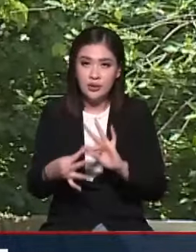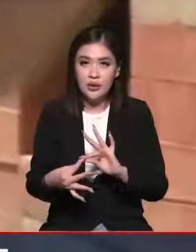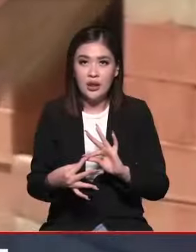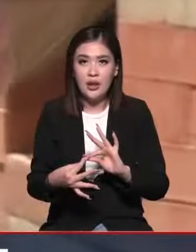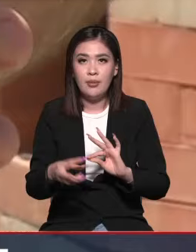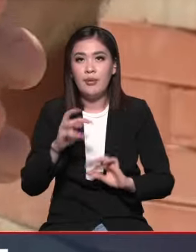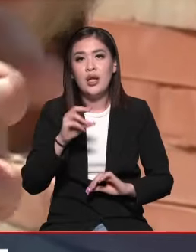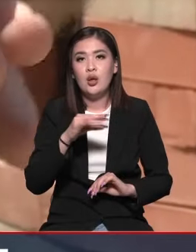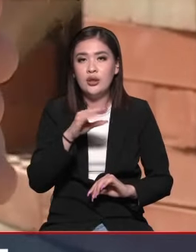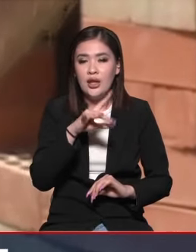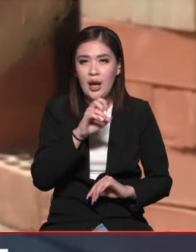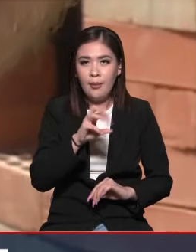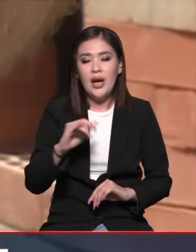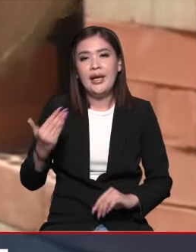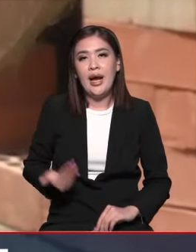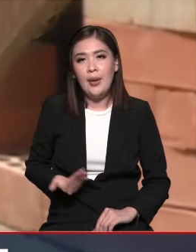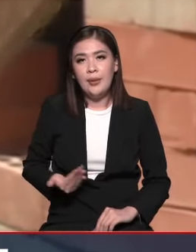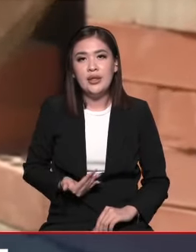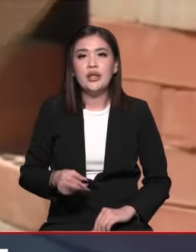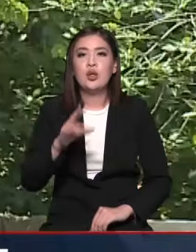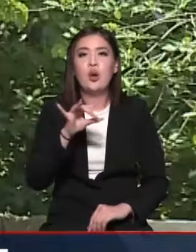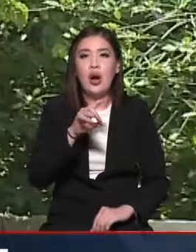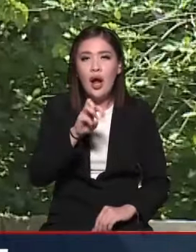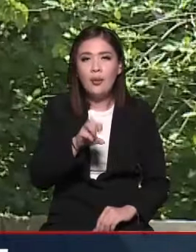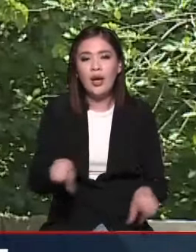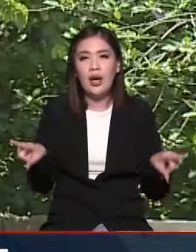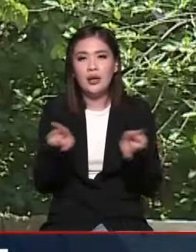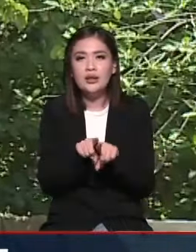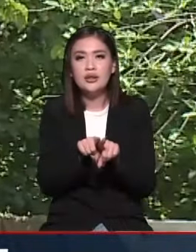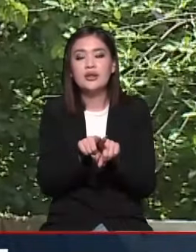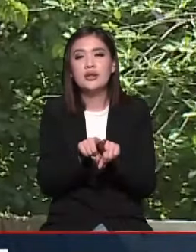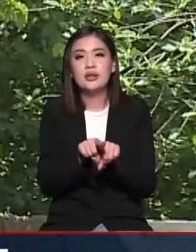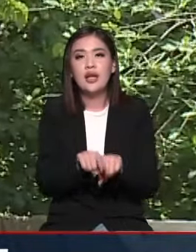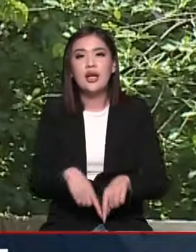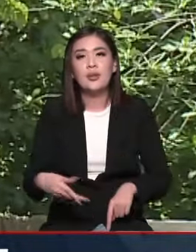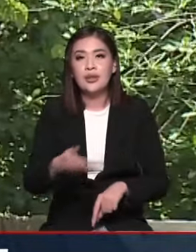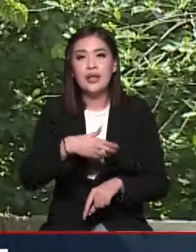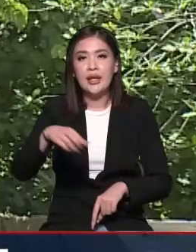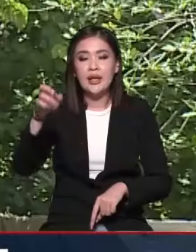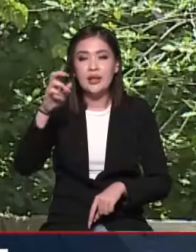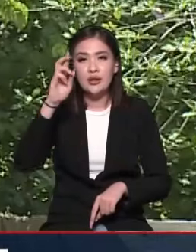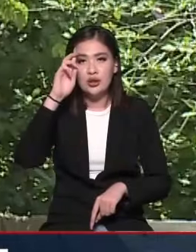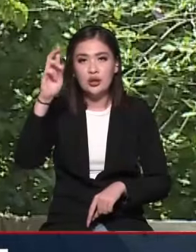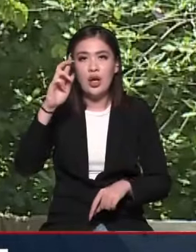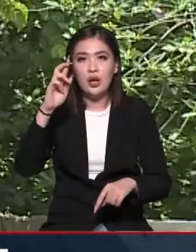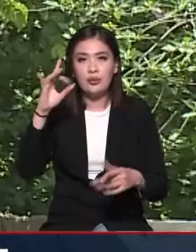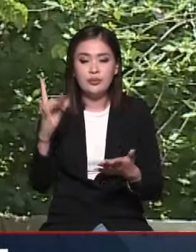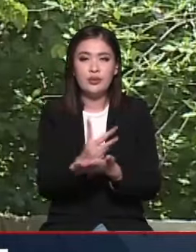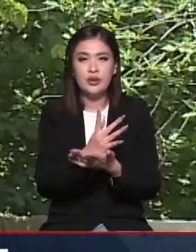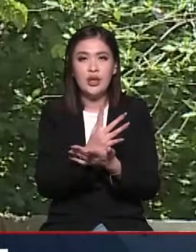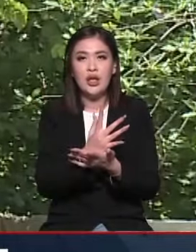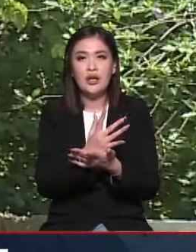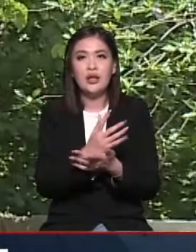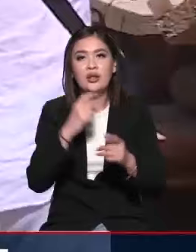мелодрама, комедия ретінде стилі, дорама дейтін қазір жаңадан шыққан біздің елімізге енді сіңіп отқан стиль ғой. Сол стилді түсіріп,